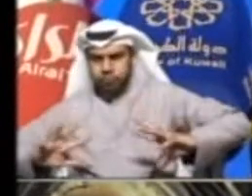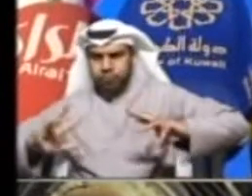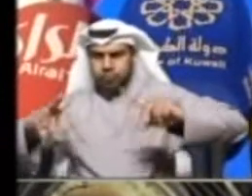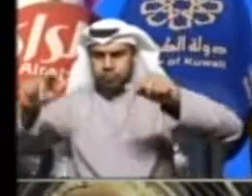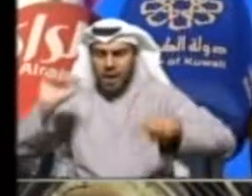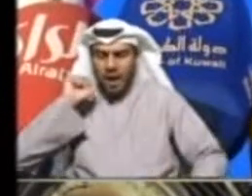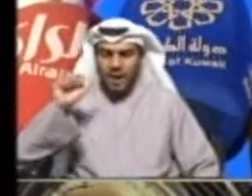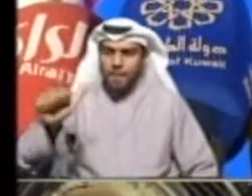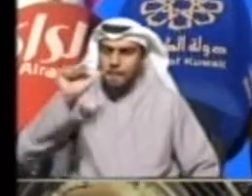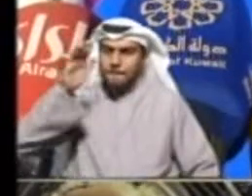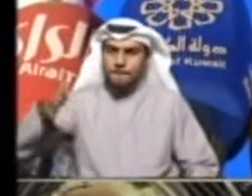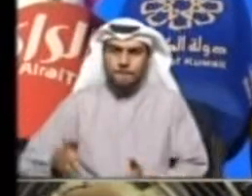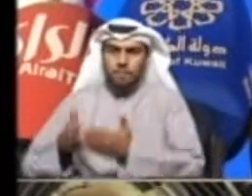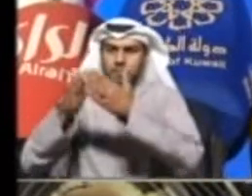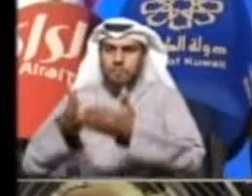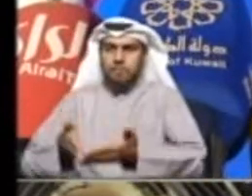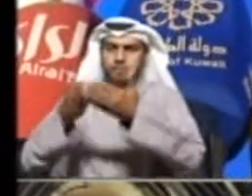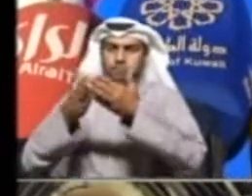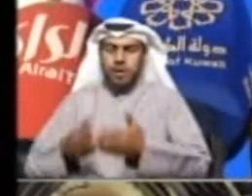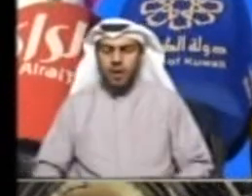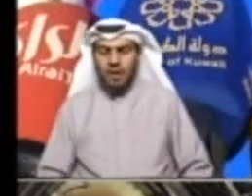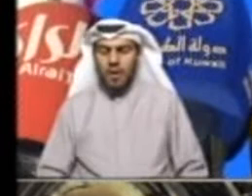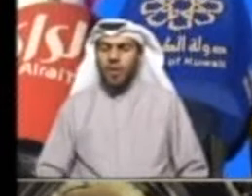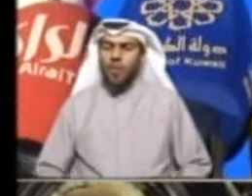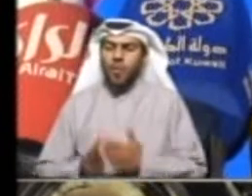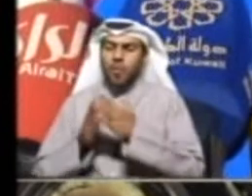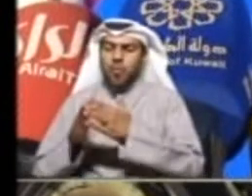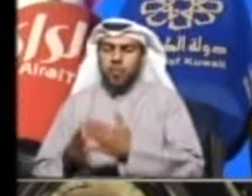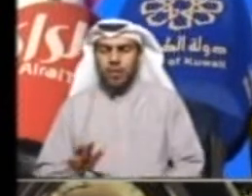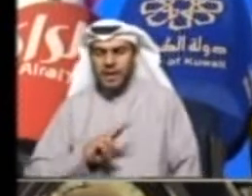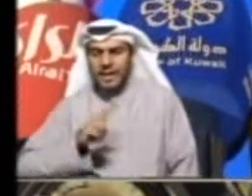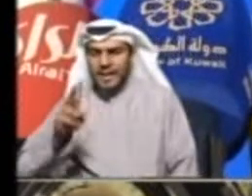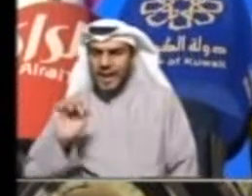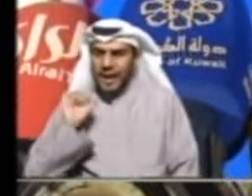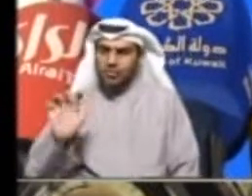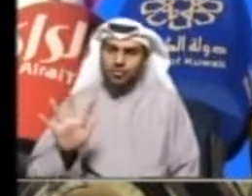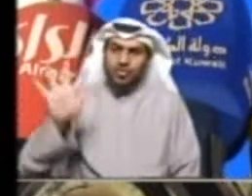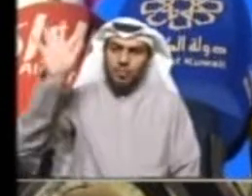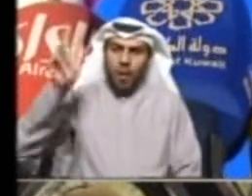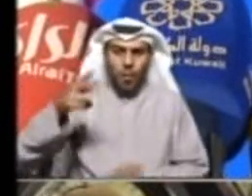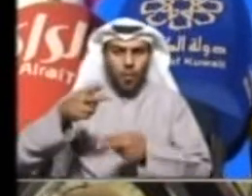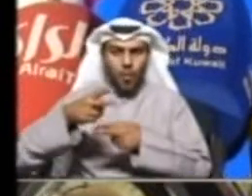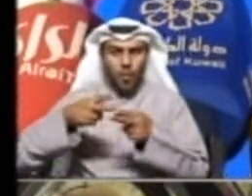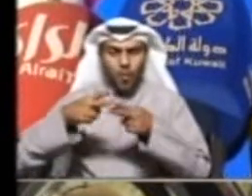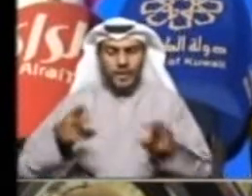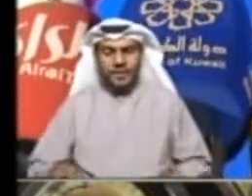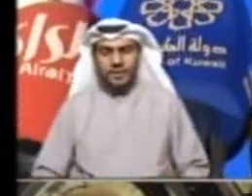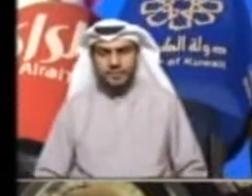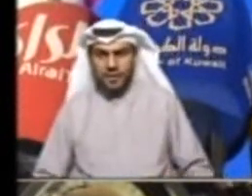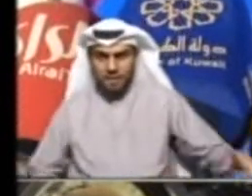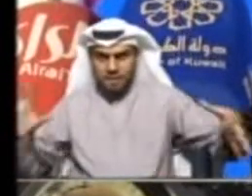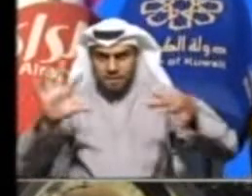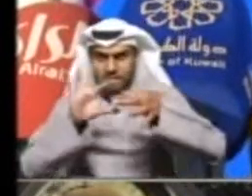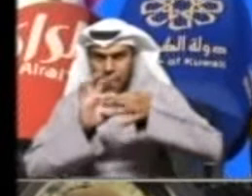النقل البحري وتطوير الجزر والمنطقة الشمالية بالدولة. وباكتمال هذين